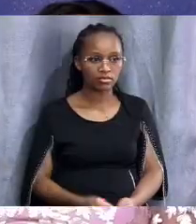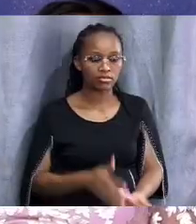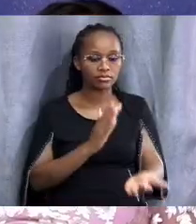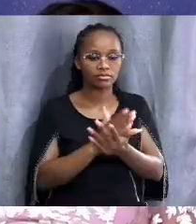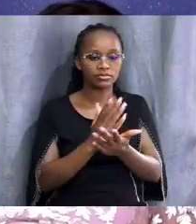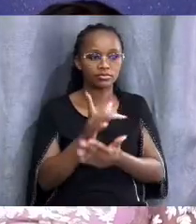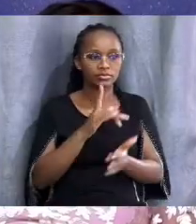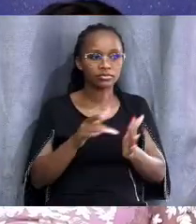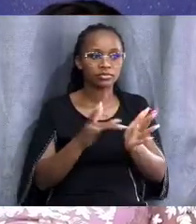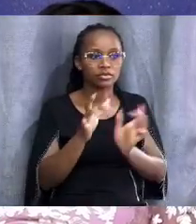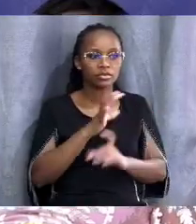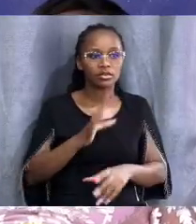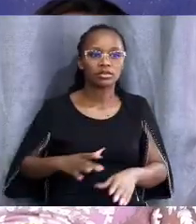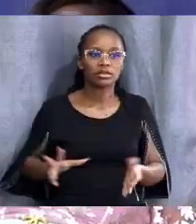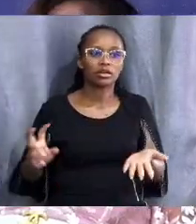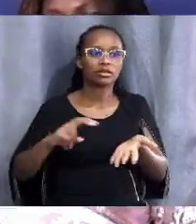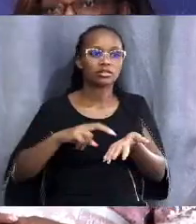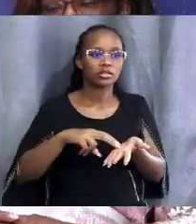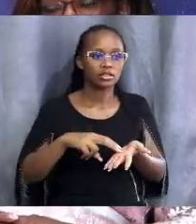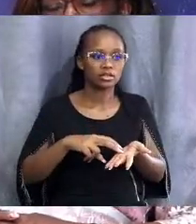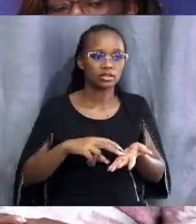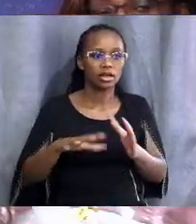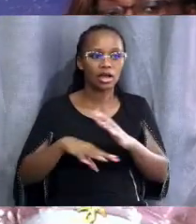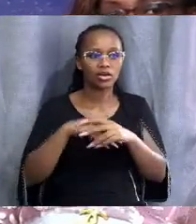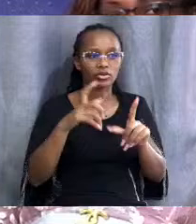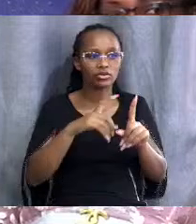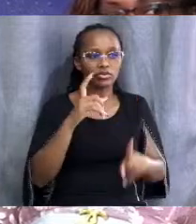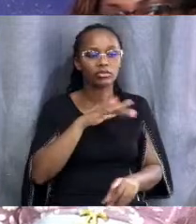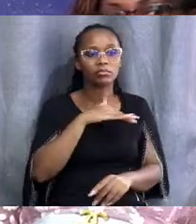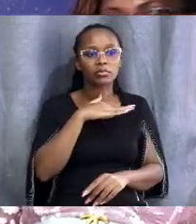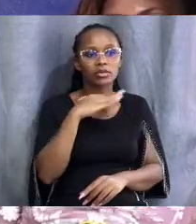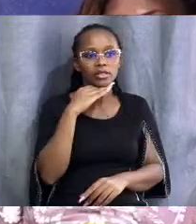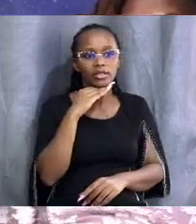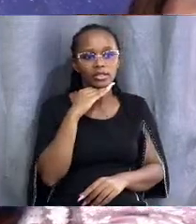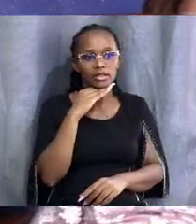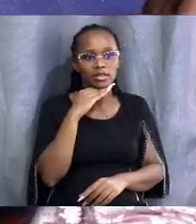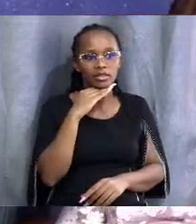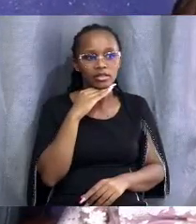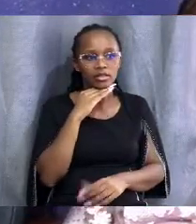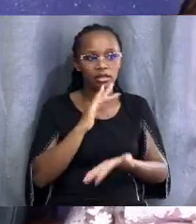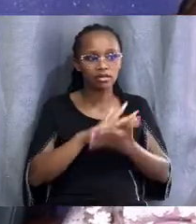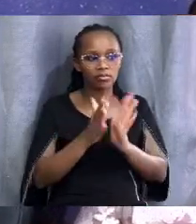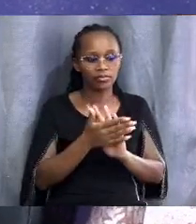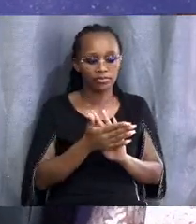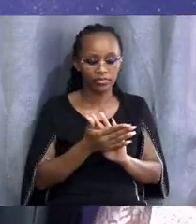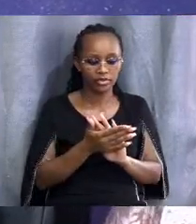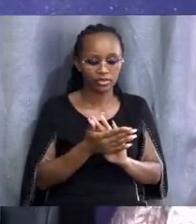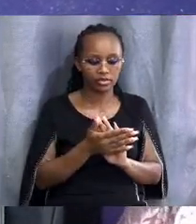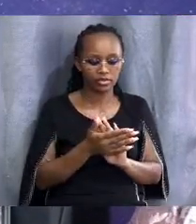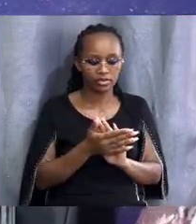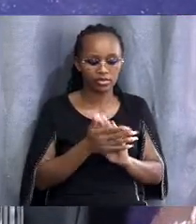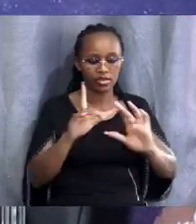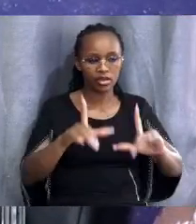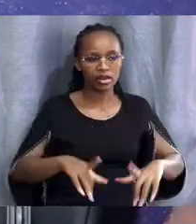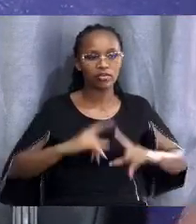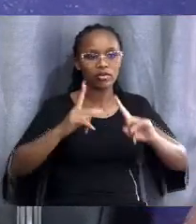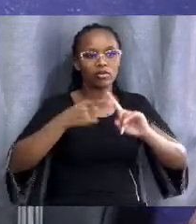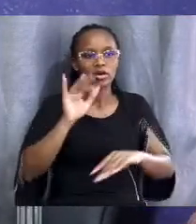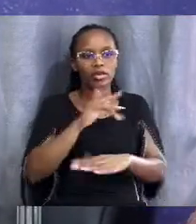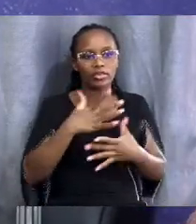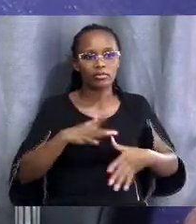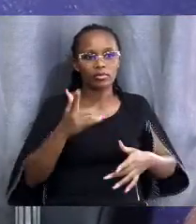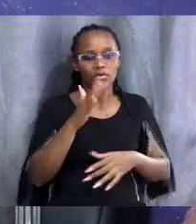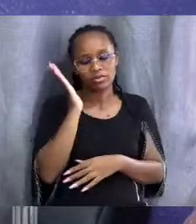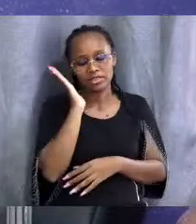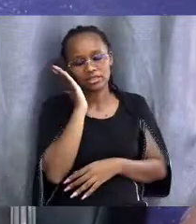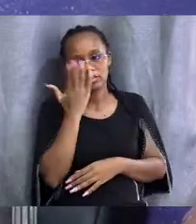Tithero Kristo ni ariuketio akoima kuria ku agagituika muturio wa mbere wa andu aria